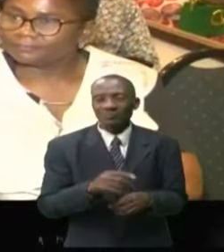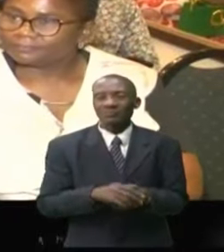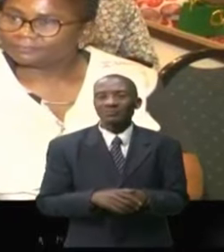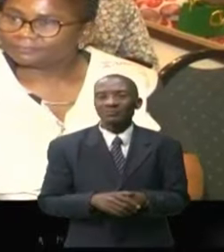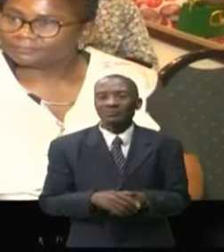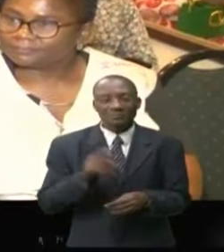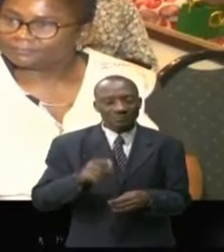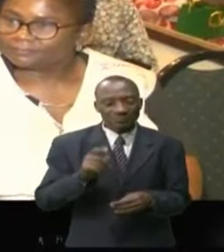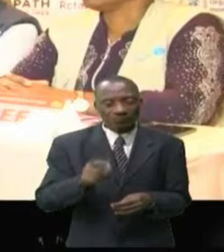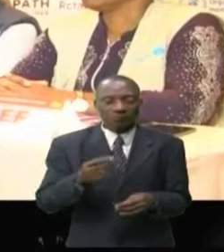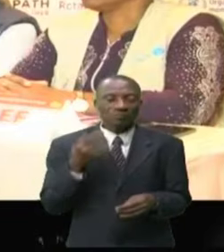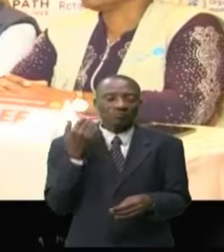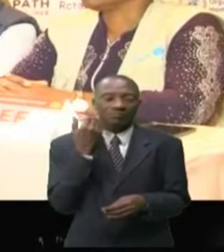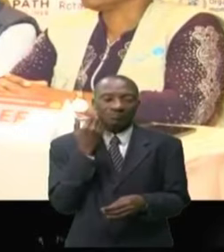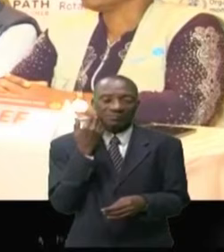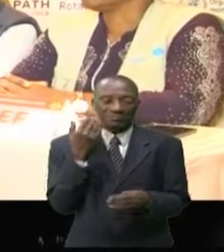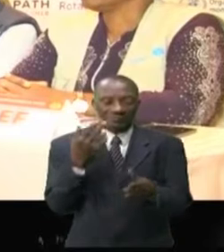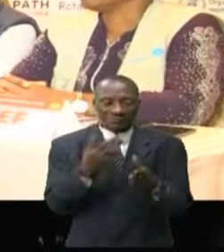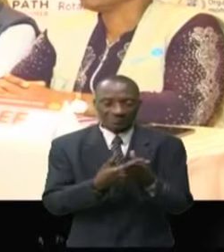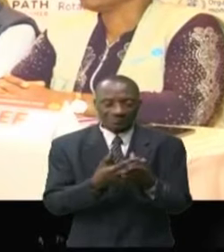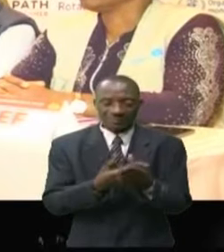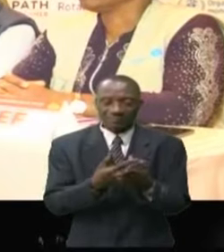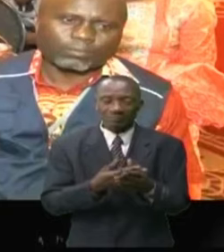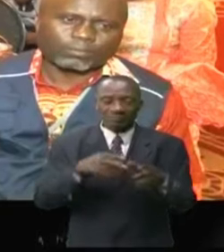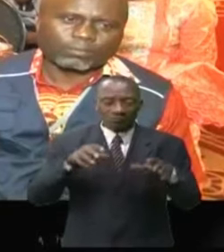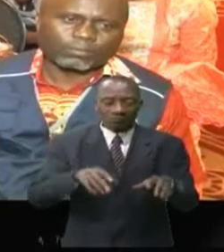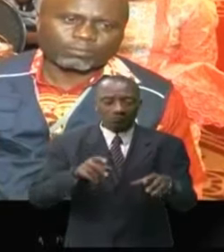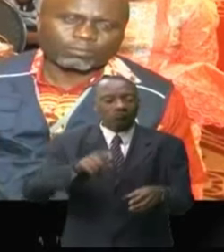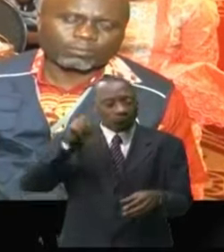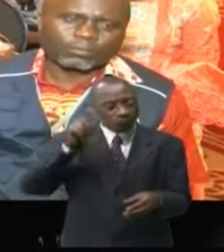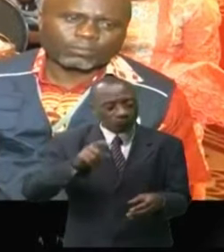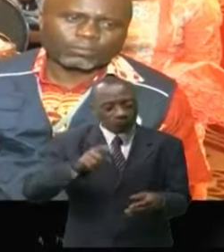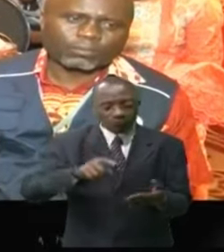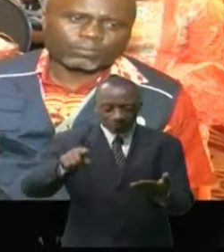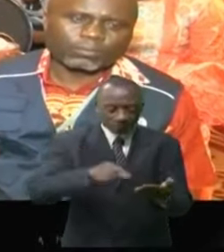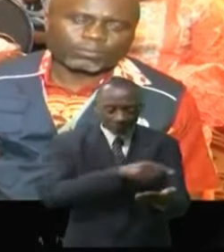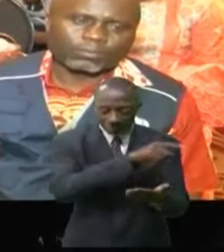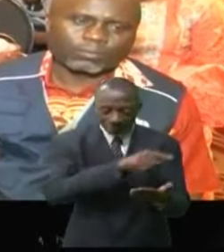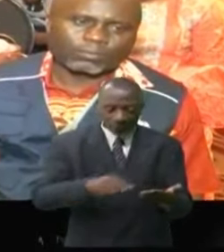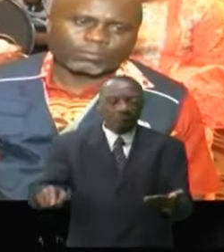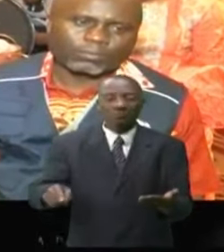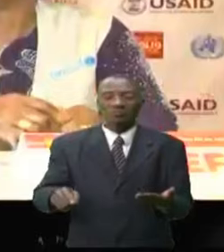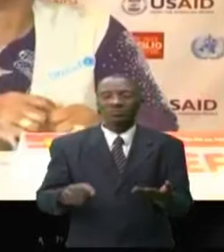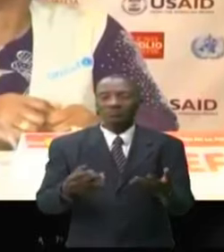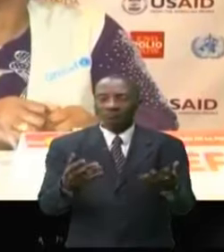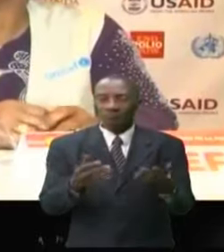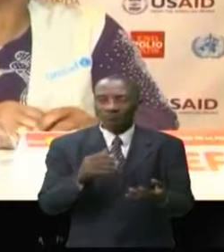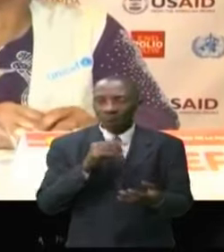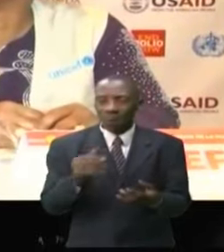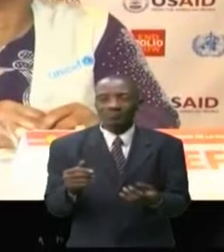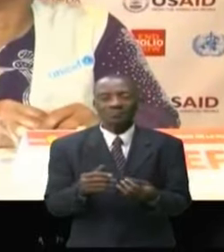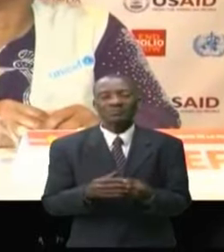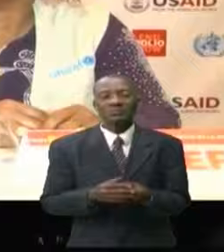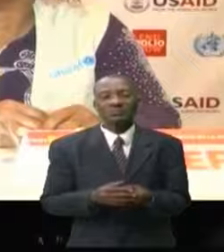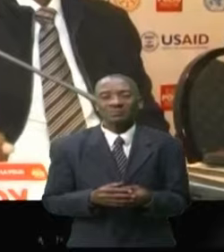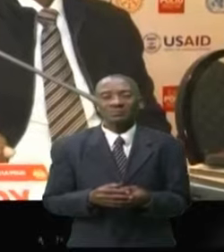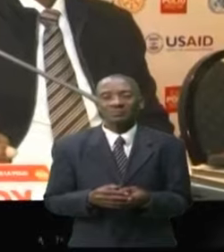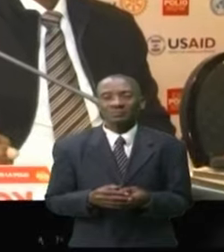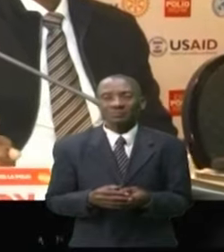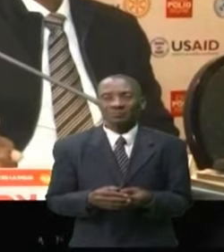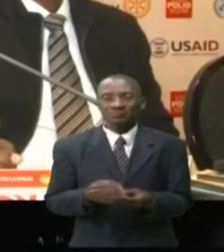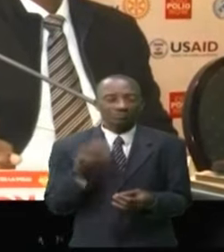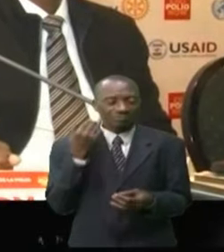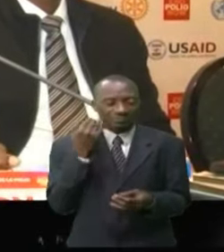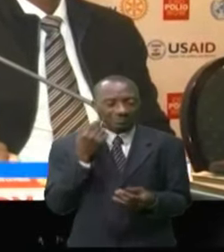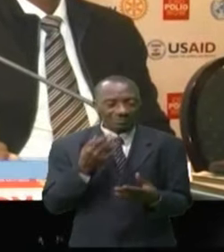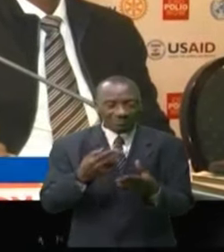cas quant au variant polyovirus de type 1 143 cas ont été enregistrés en 2022 et 76 cas depuis le début de